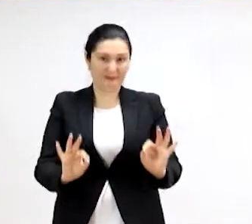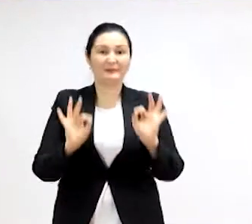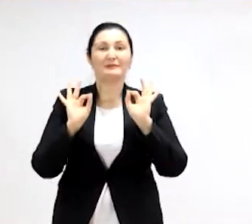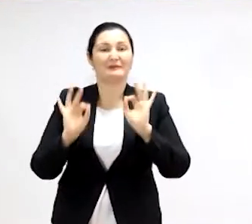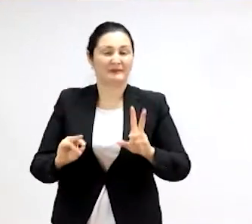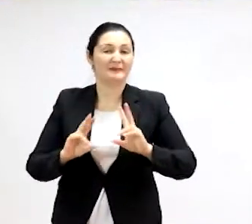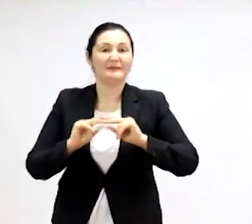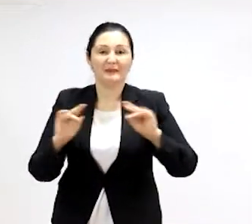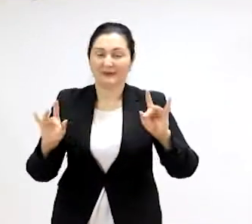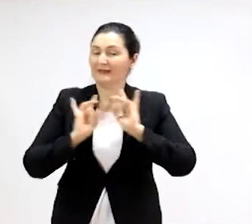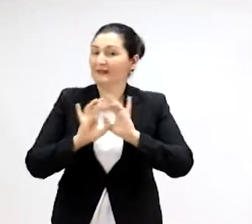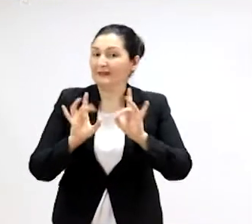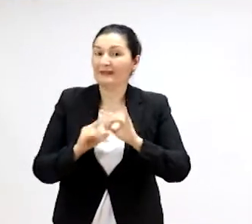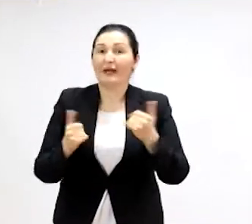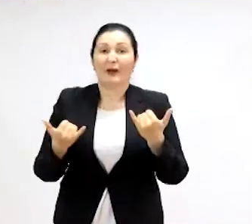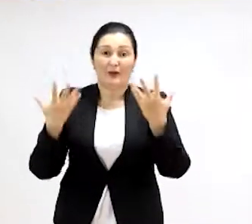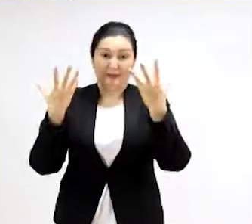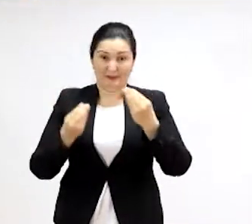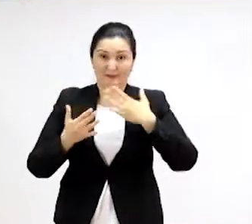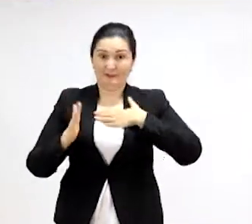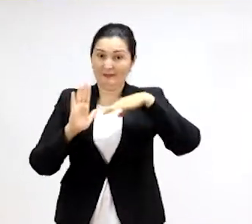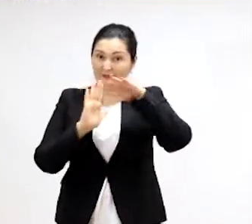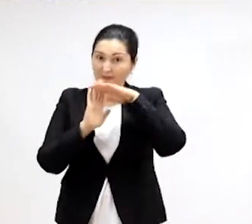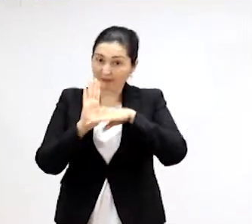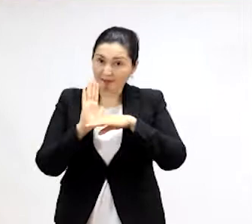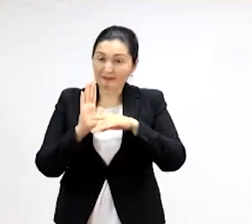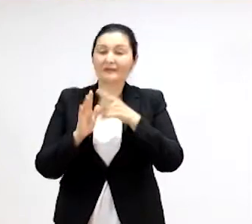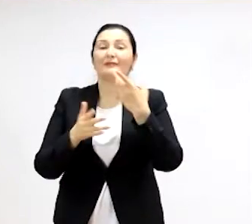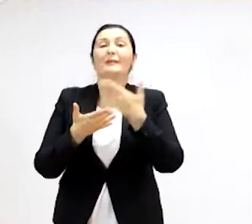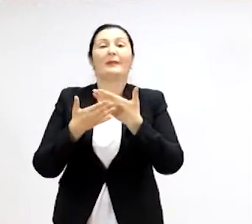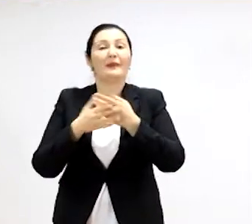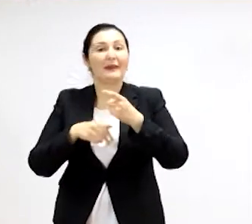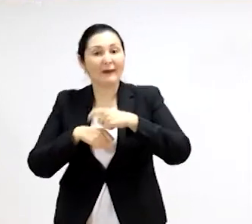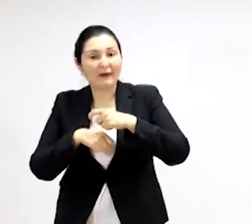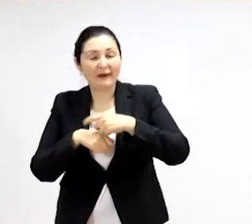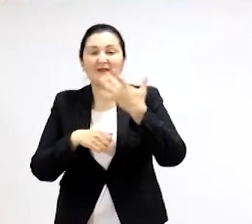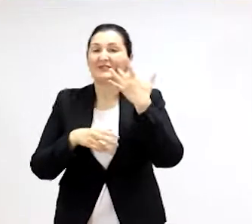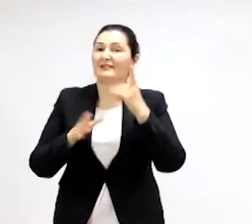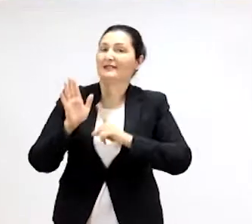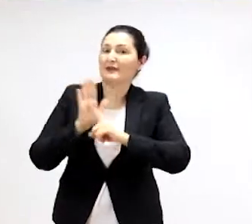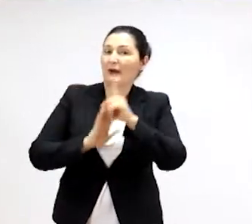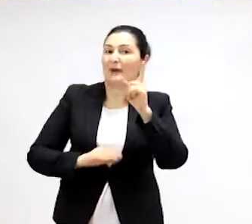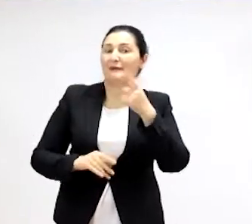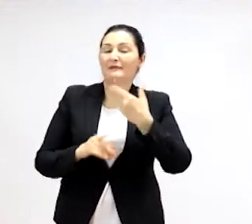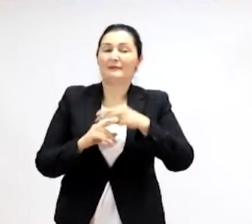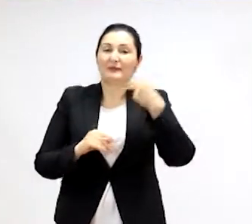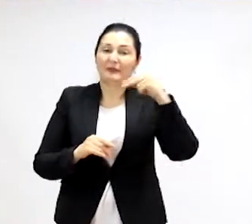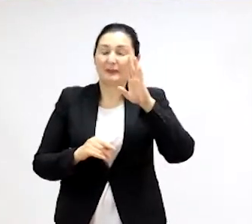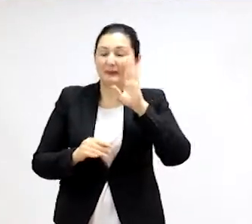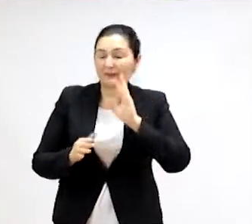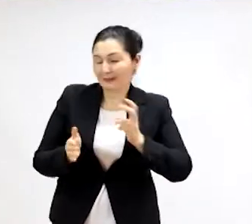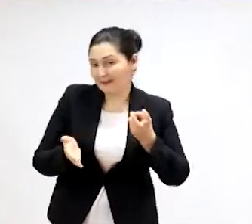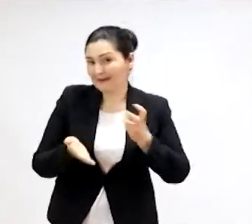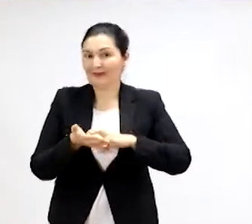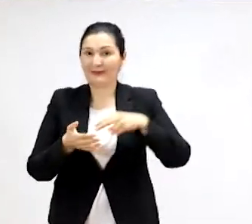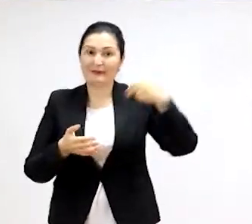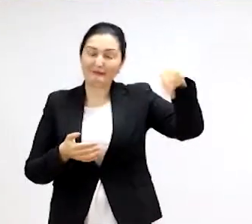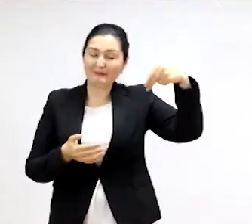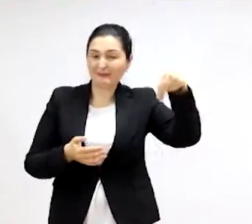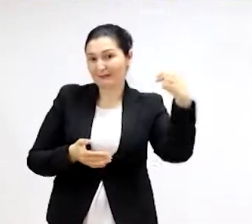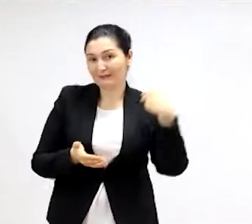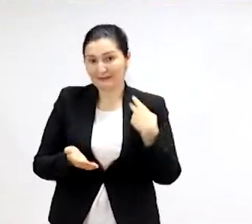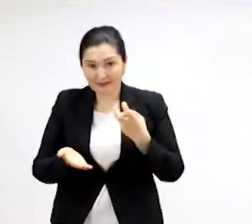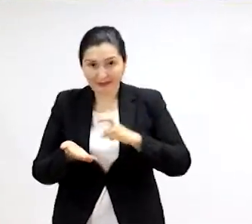муаллима ҷон. Хоб. Рӯзи ман бо садои занги соат оғоз мешавад. Офарин. Ман аз хоб хеста,